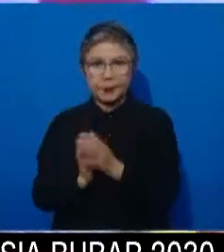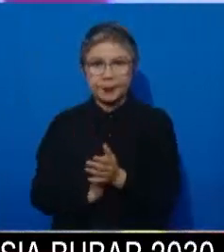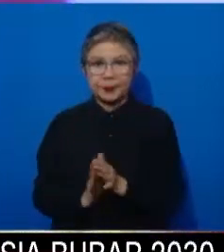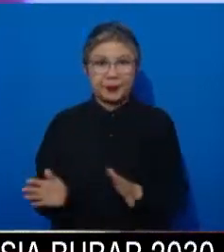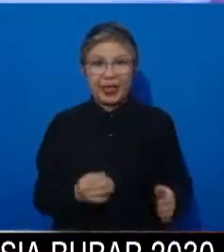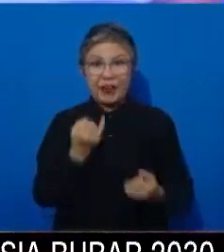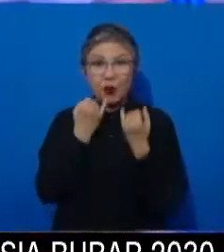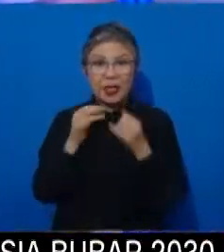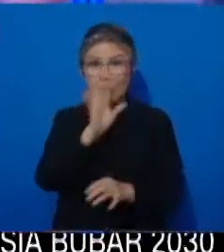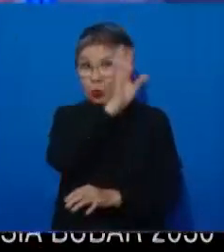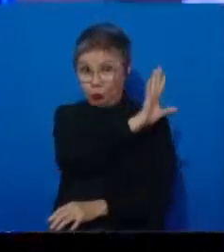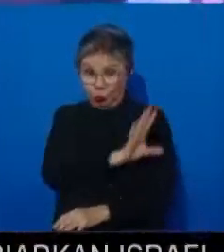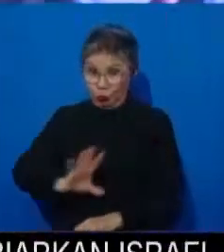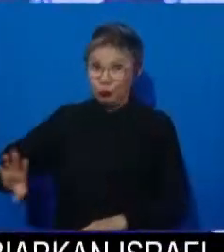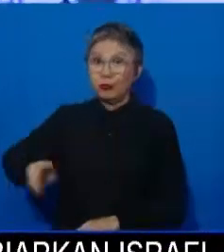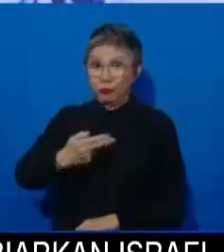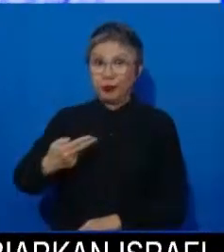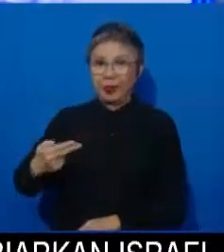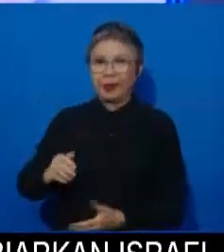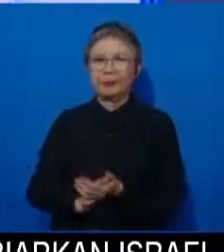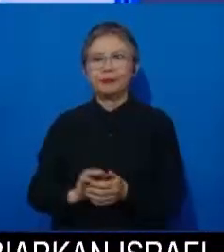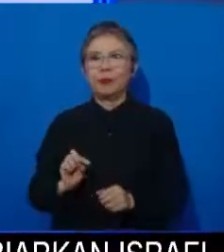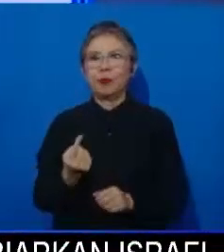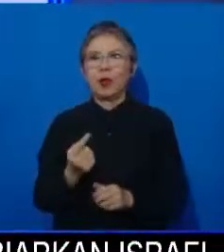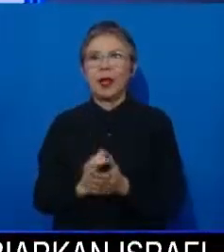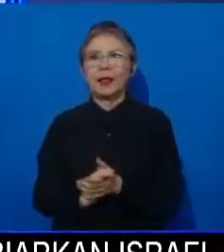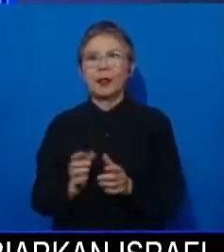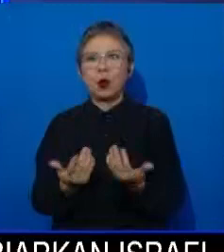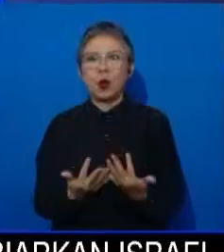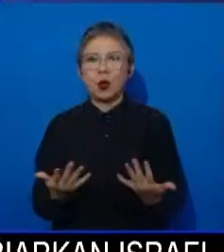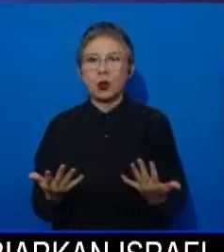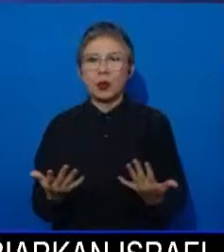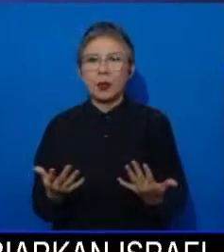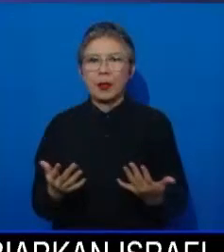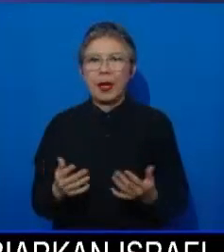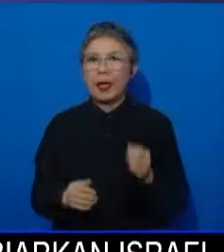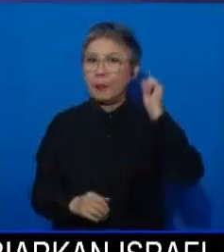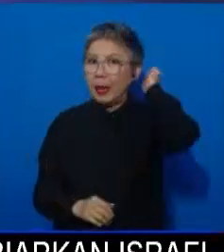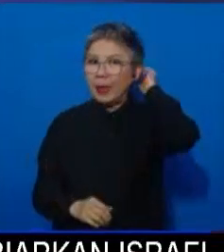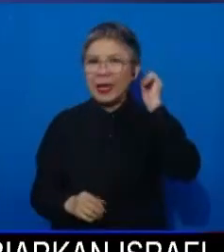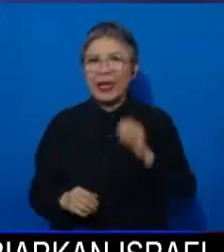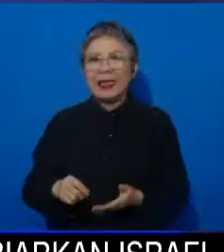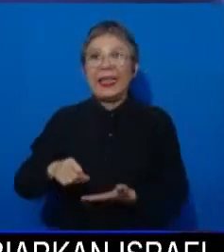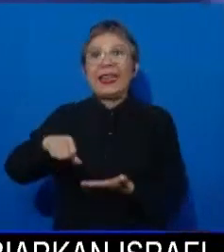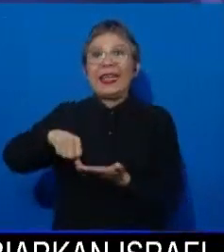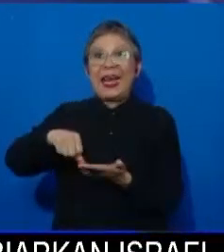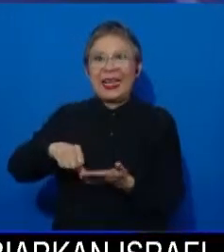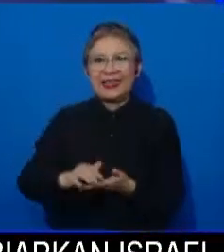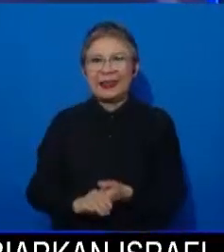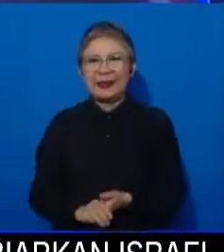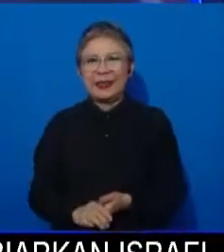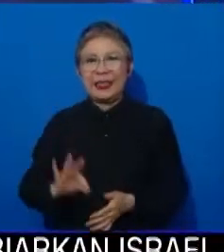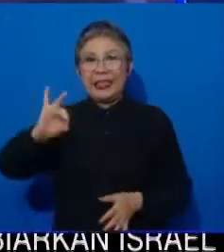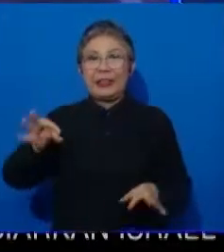Kita akan informasi dari sejumlah daerah di tanah air. Ada sejumlah warga yang didominasi emak-emak di Kelurahan Tegal Besar, Kaliwates,